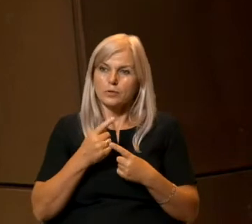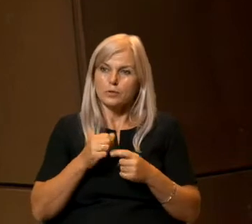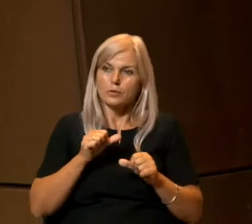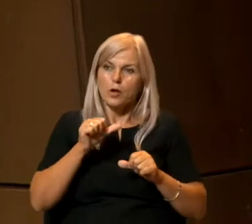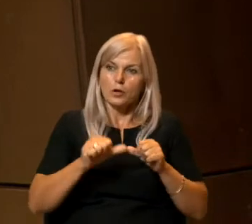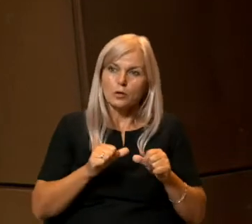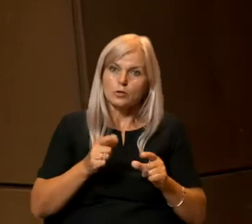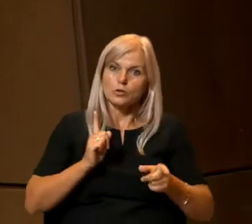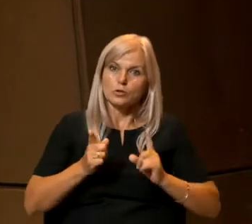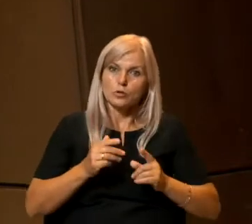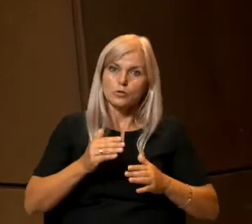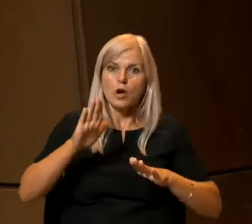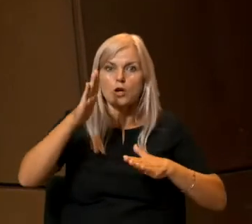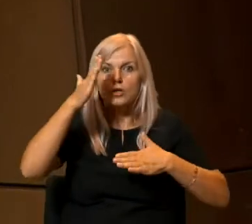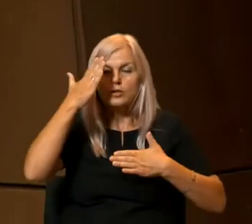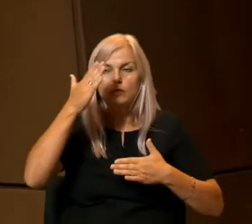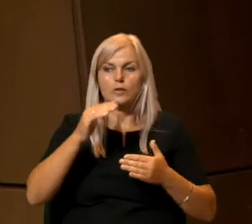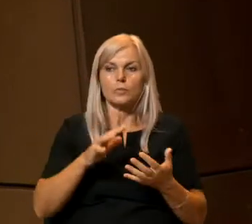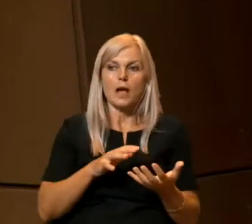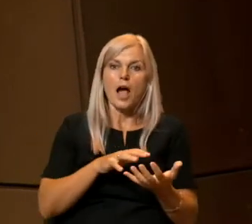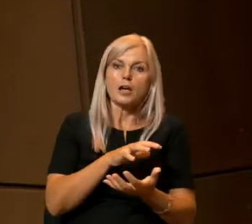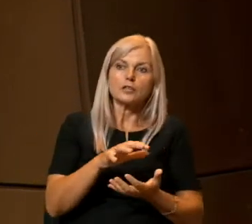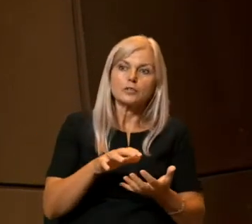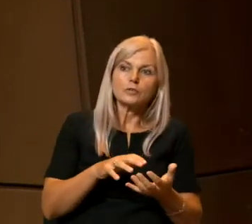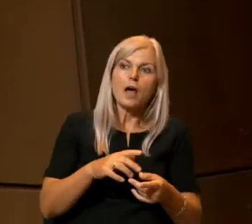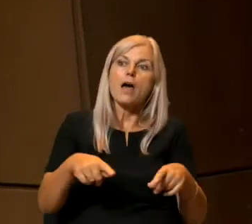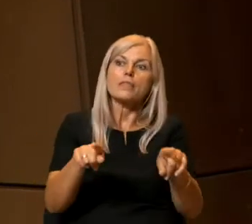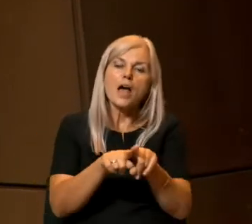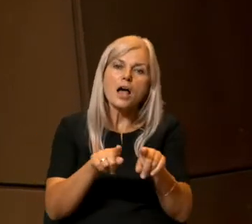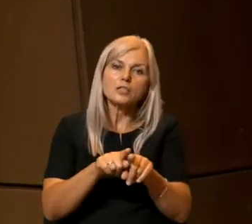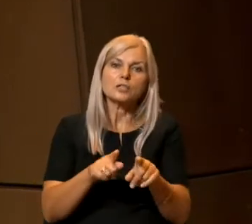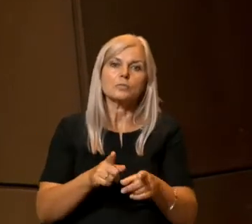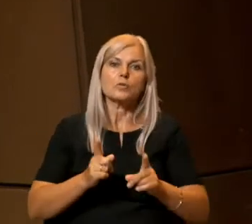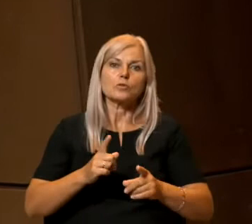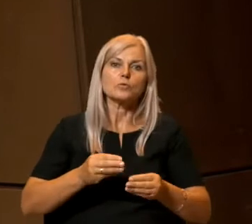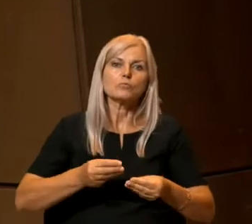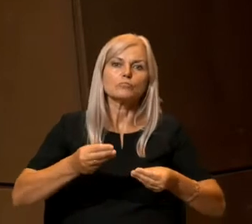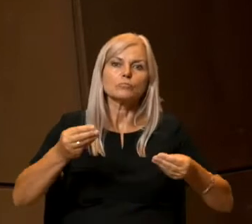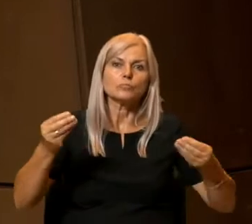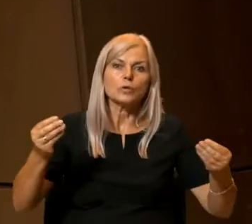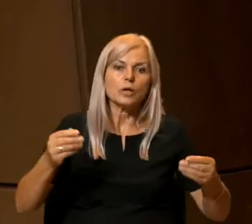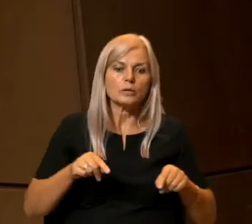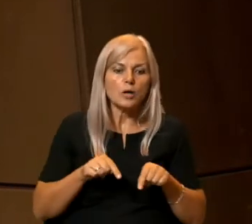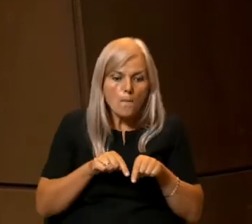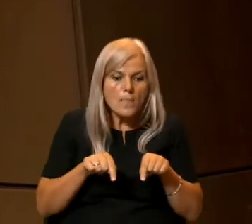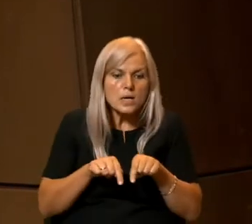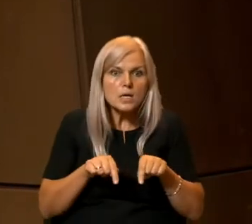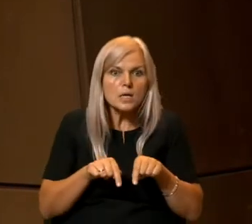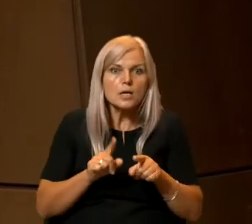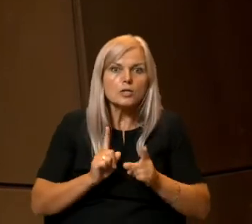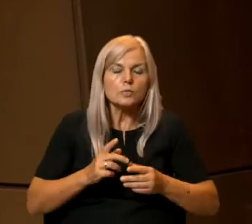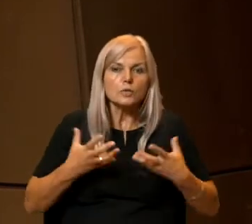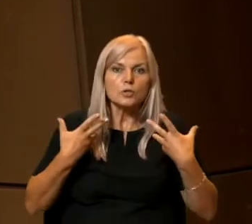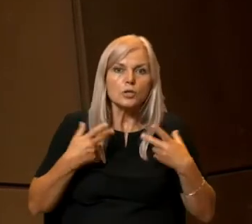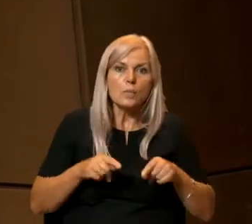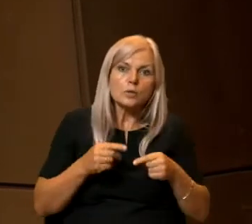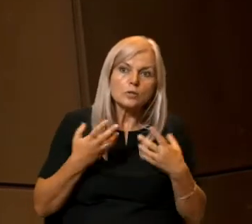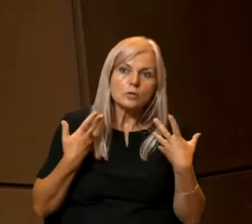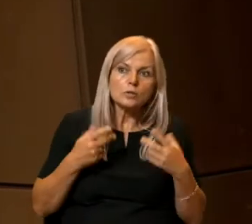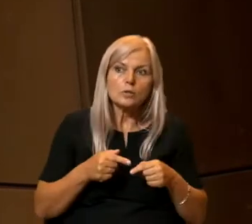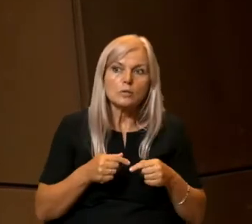szybciej. Świat biegnie również coraz szybciej, więc musimy uważać, by nie popaść w